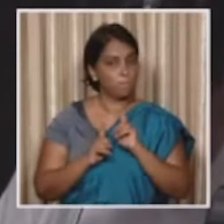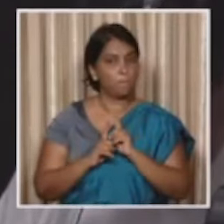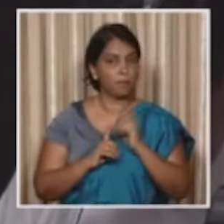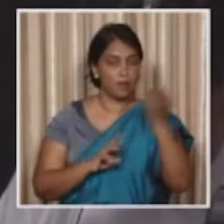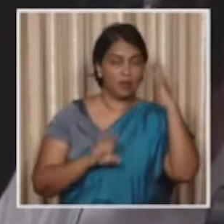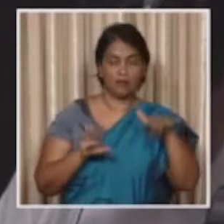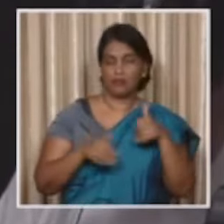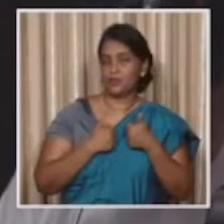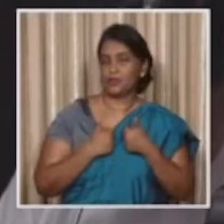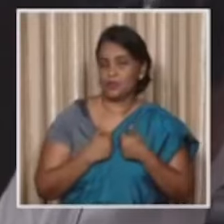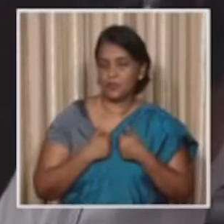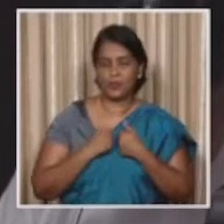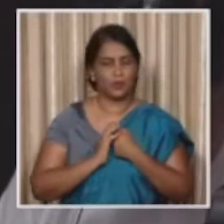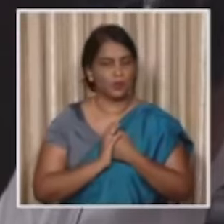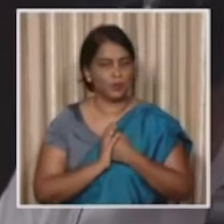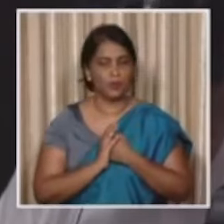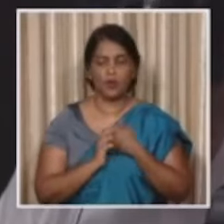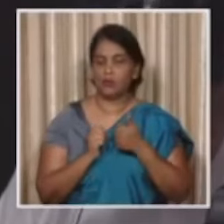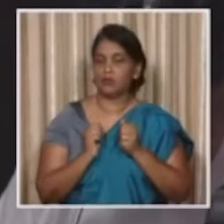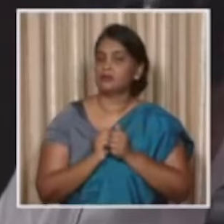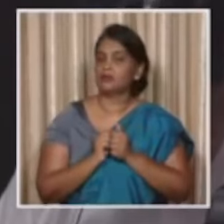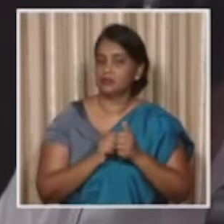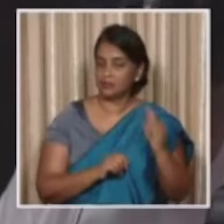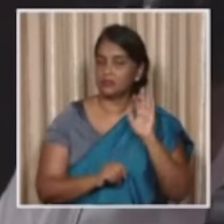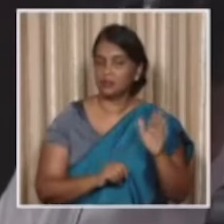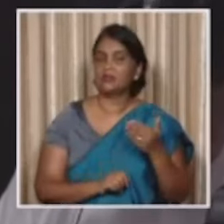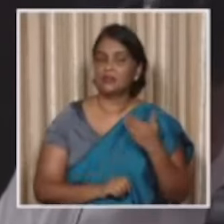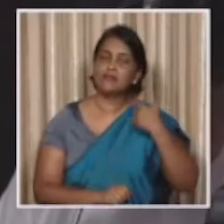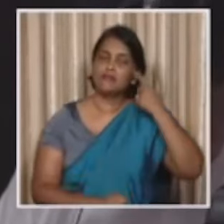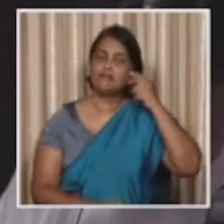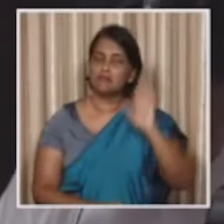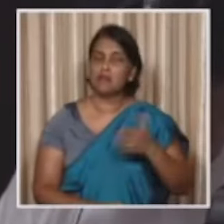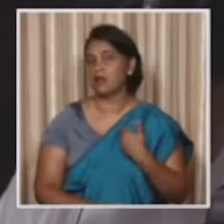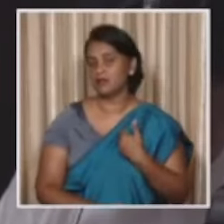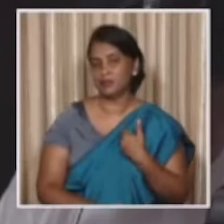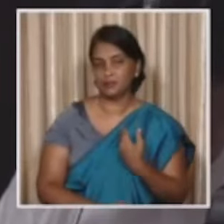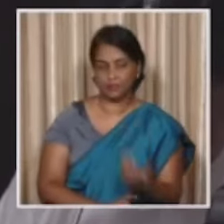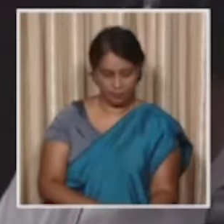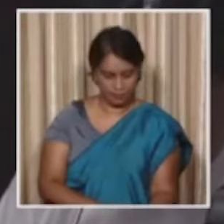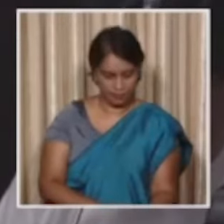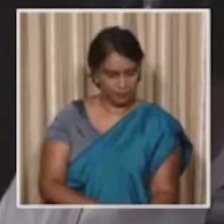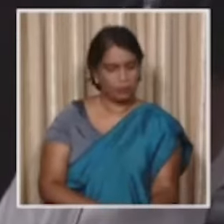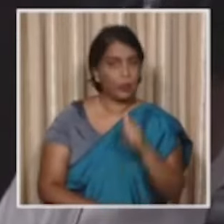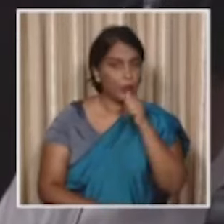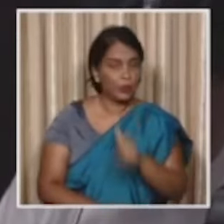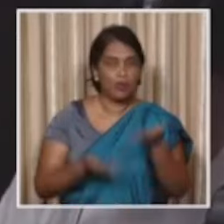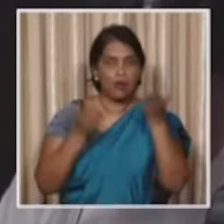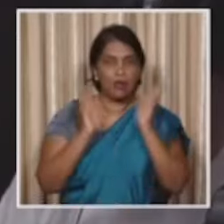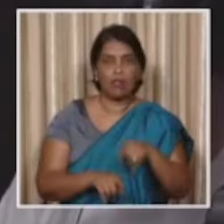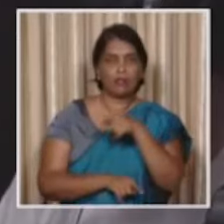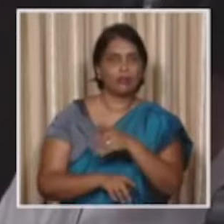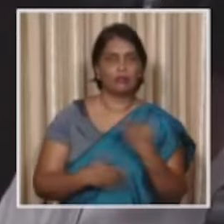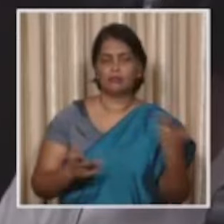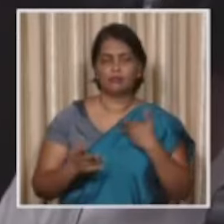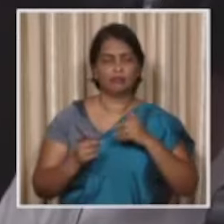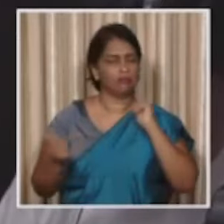වැඩිය විනීත වෙයි, සම්වර වෙයි, හොඳින් පාර්ලිමේන්තුව තියෙයි කියලා බලාපොරොත්තුවක් අපේ තිබුණා. නමුත් ඒක නෙමෙයි අවසානට උනේ,